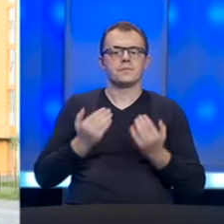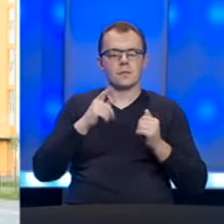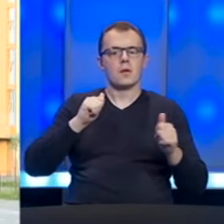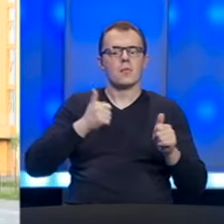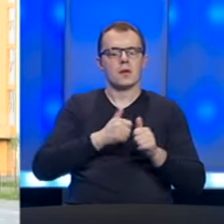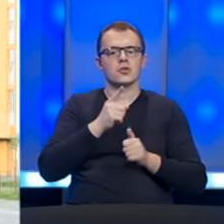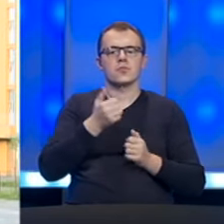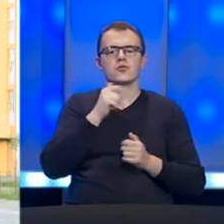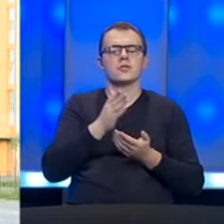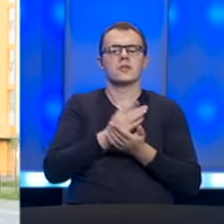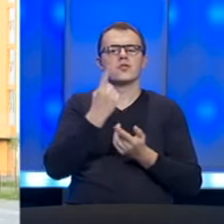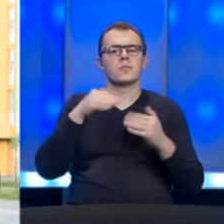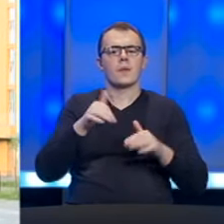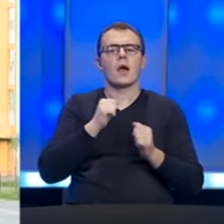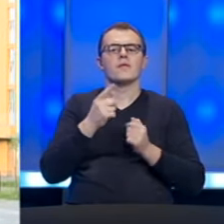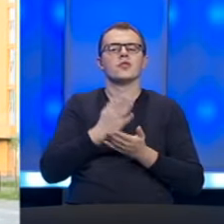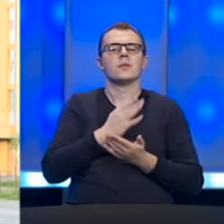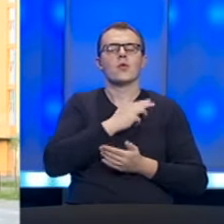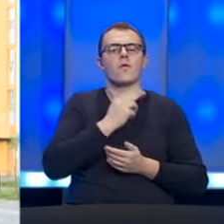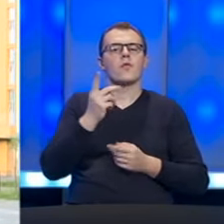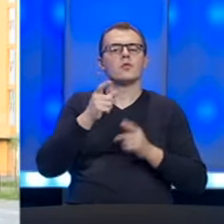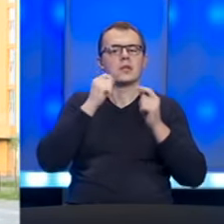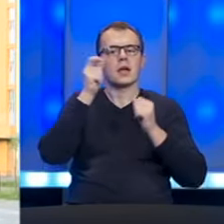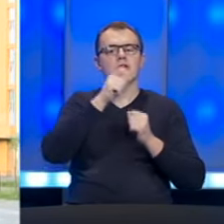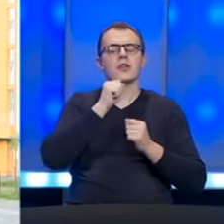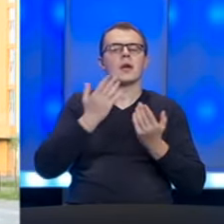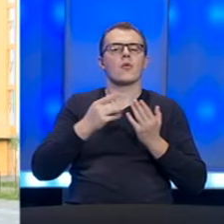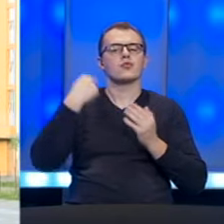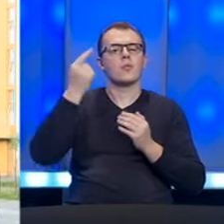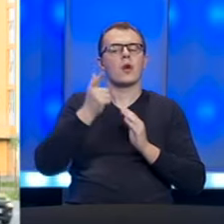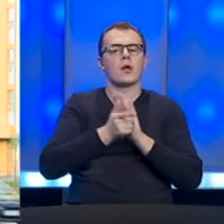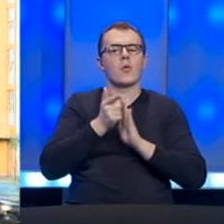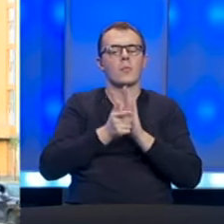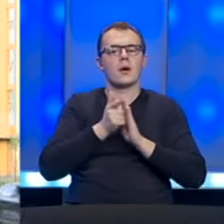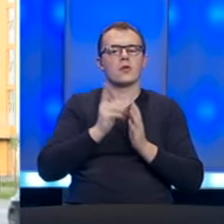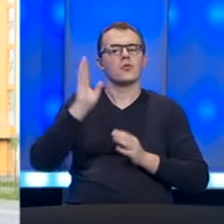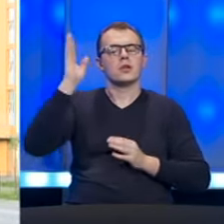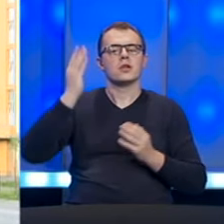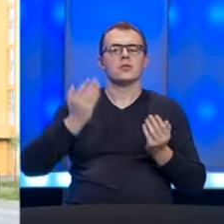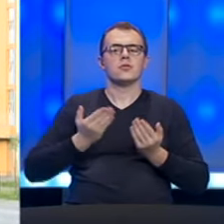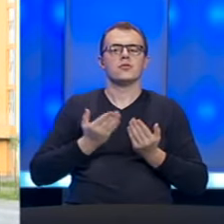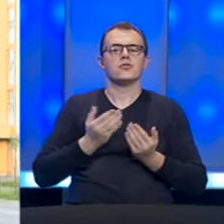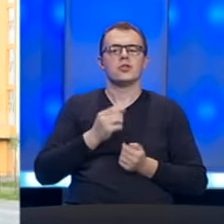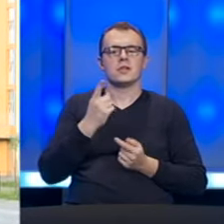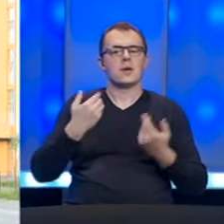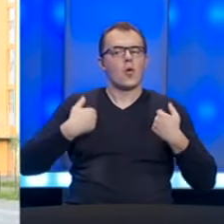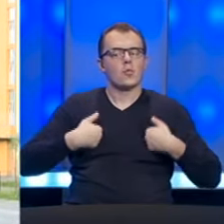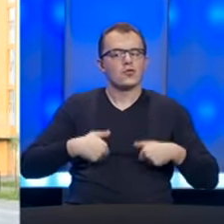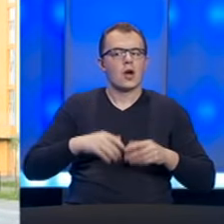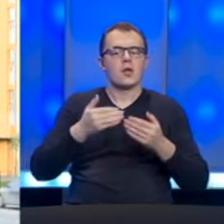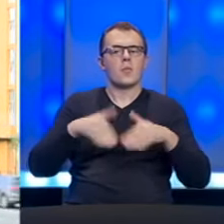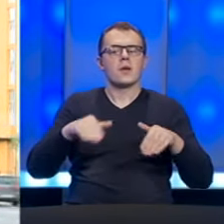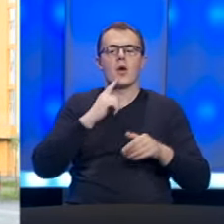šta će se dešavati svakako za 1. maj, kako će biti odgovornost građana i kako ćemo u narednom periodu ići sa relaksacijom mjera koje